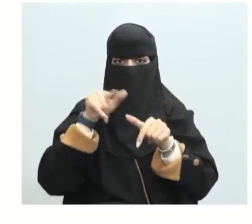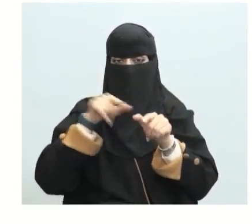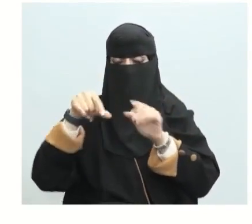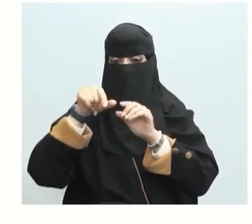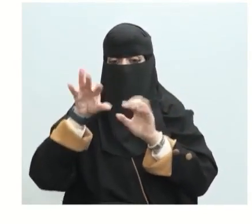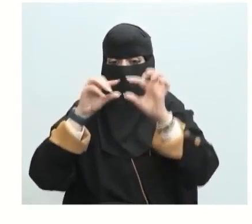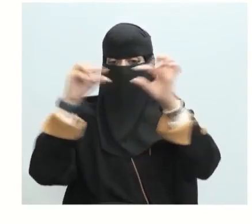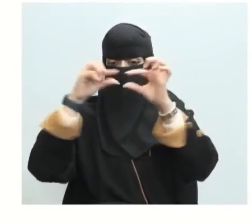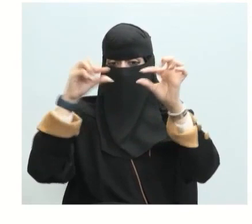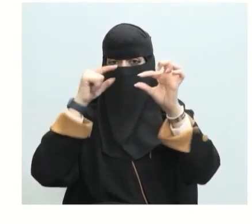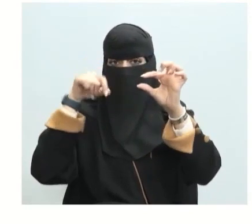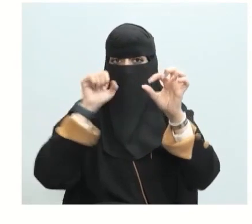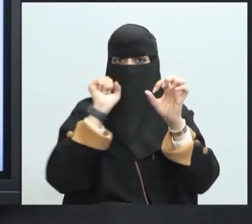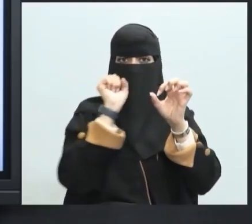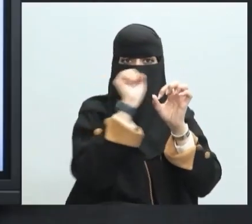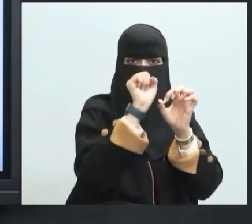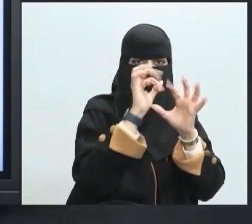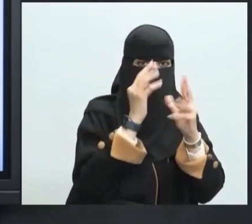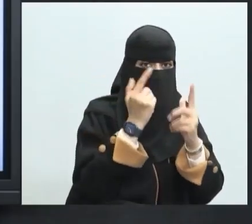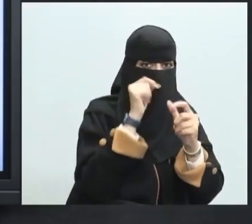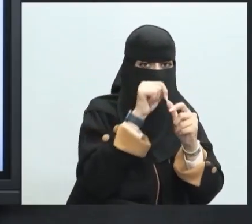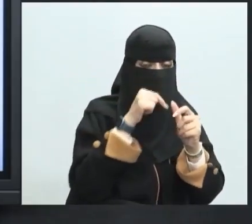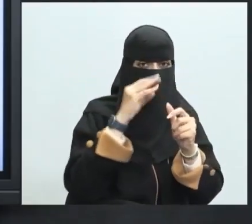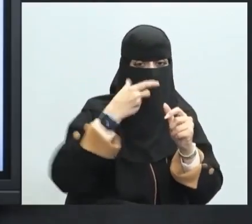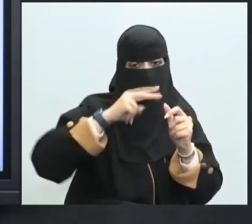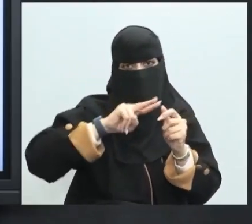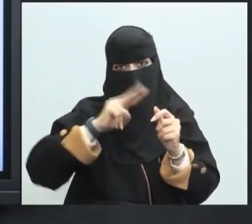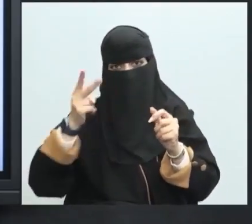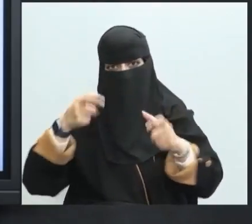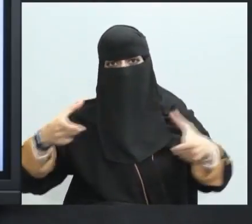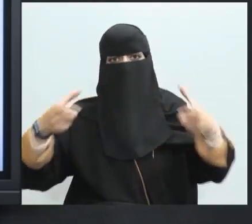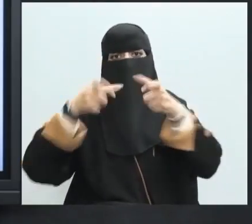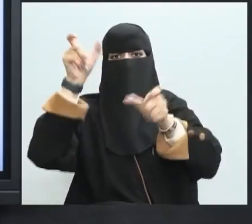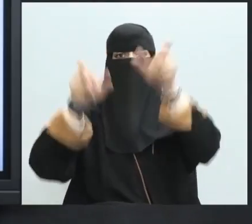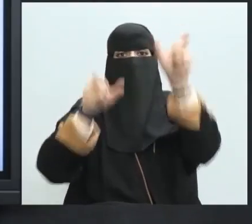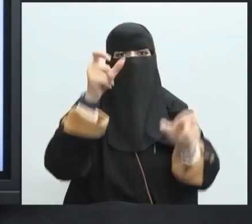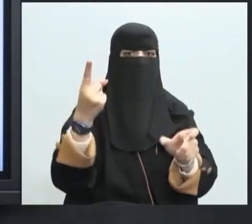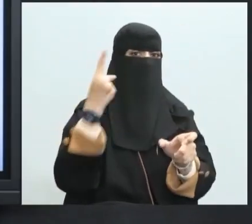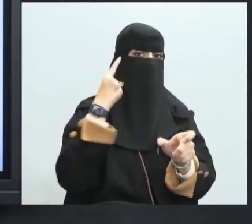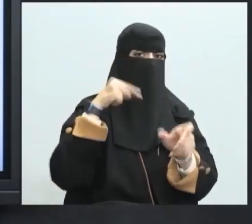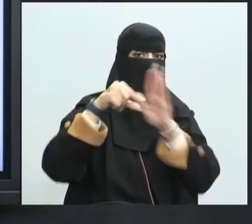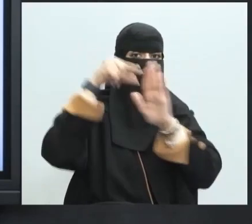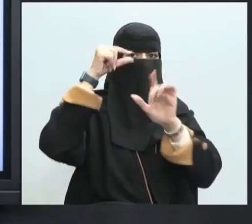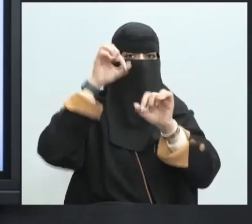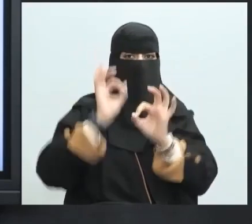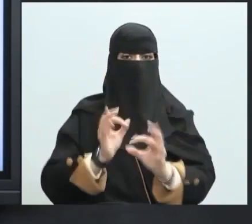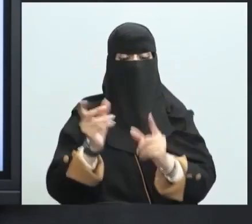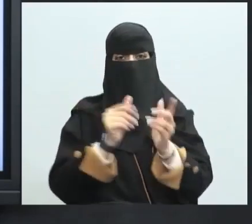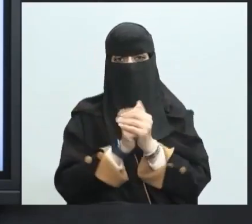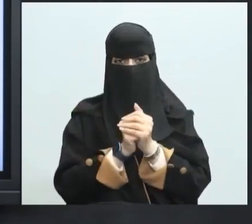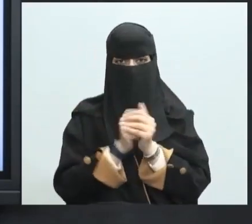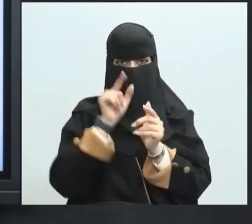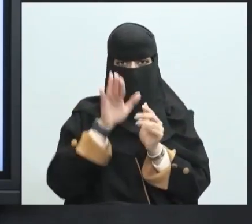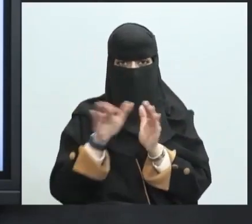هنا نوع الجمهور هنا تختلف الموضوعات تختلف الموضوعات اذا هنا يختار متحدث موضوع خطبته بحسب نوع